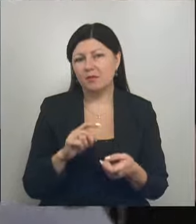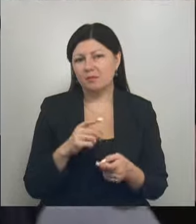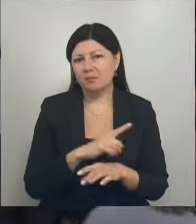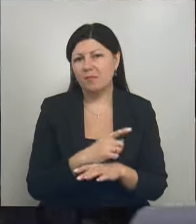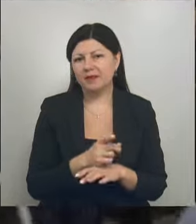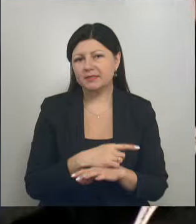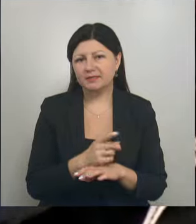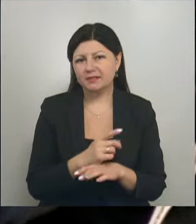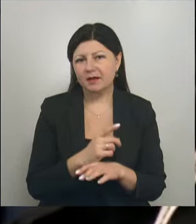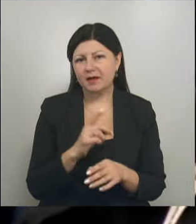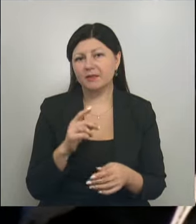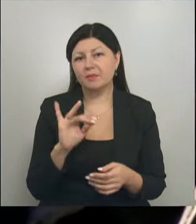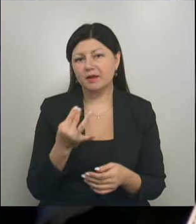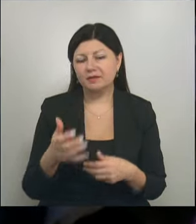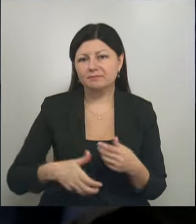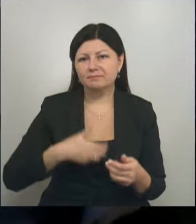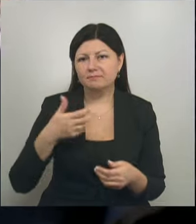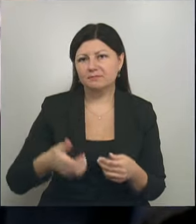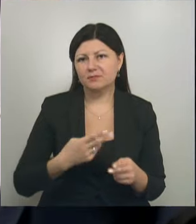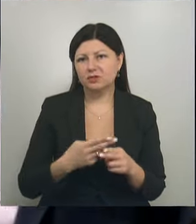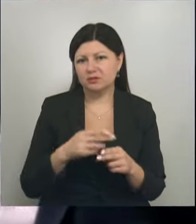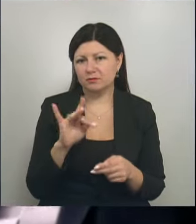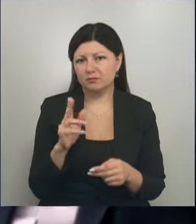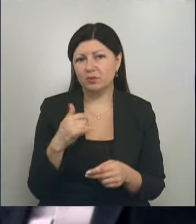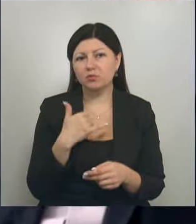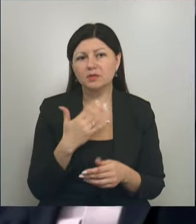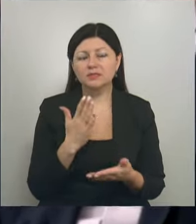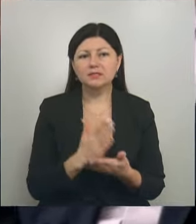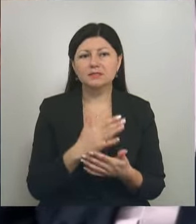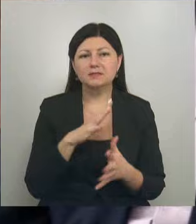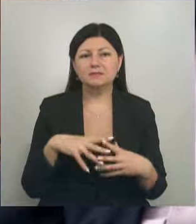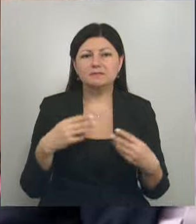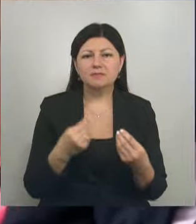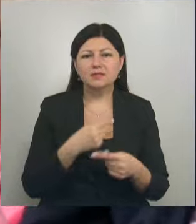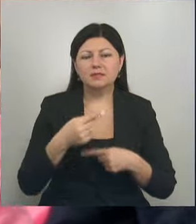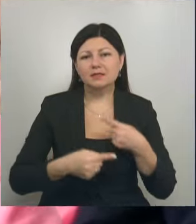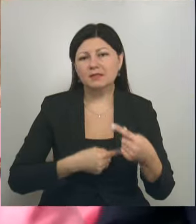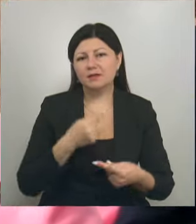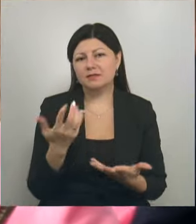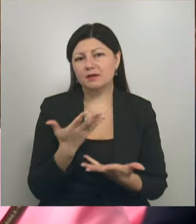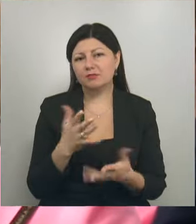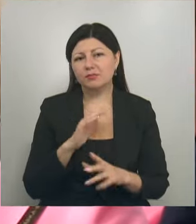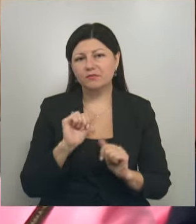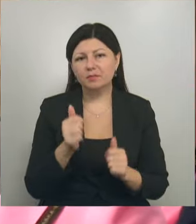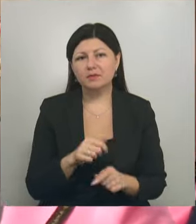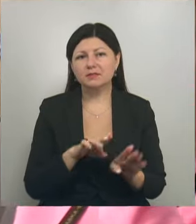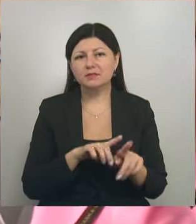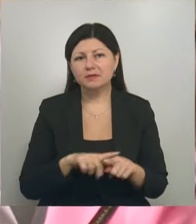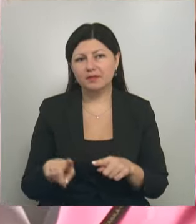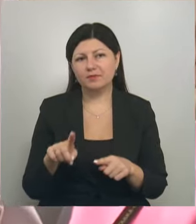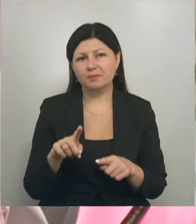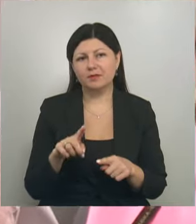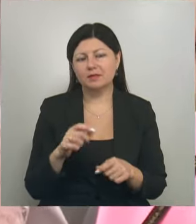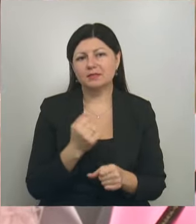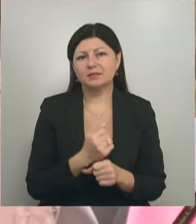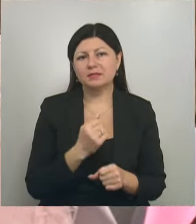здесь железными рудами. У нас есть целые семейные династии, которые начинали формироваться одновременно с